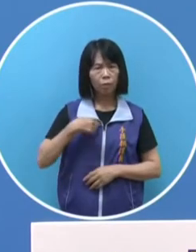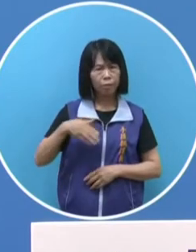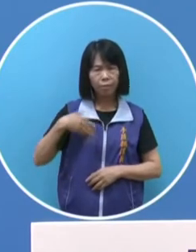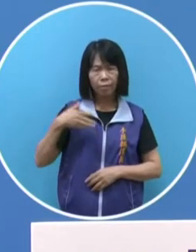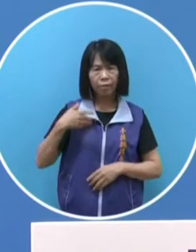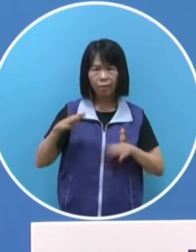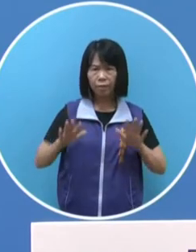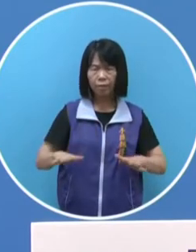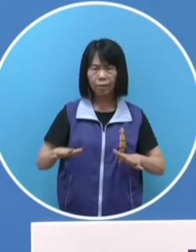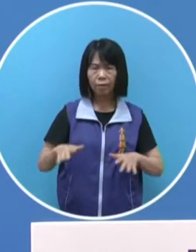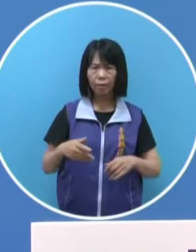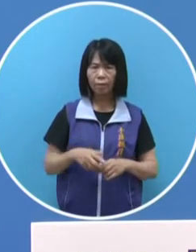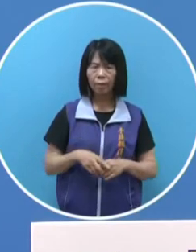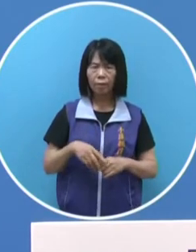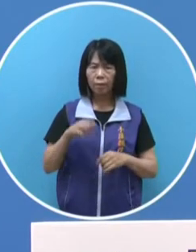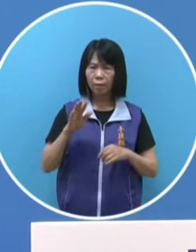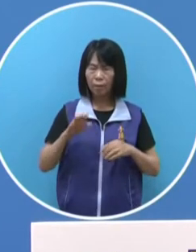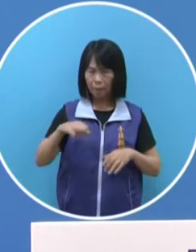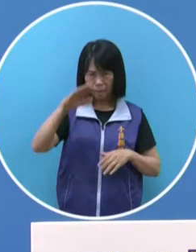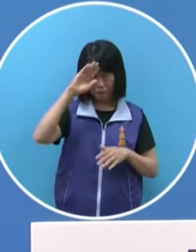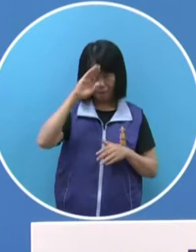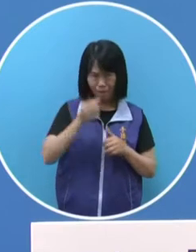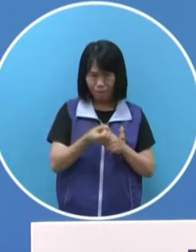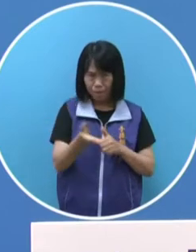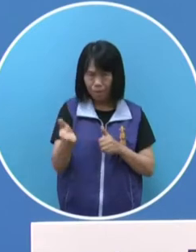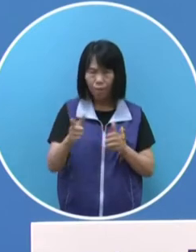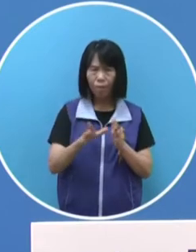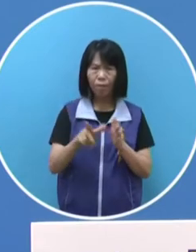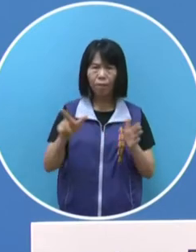在我们在打仗的同时，